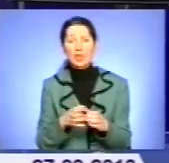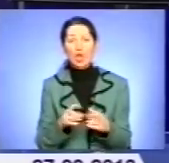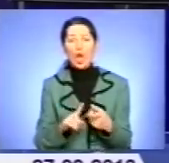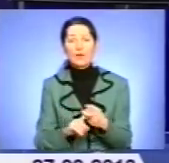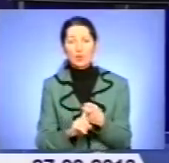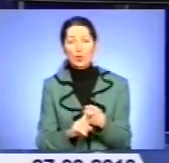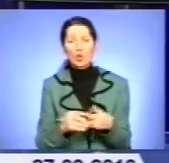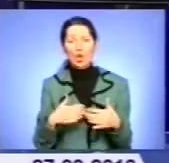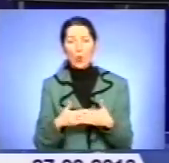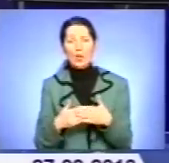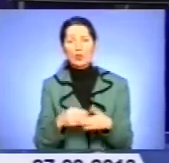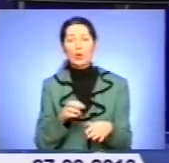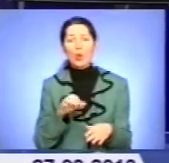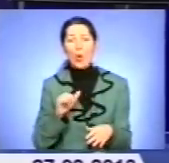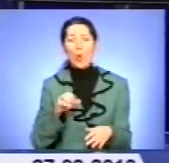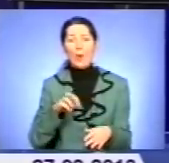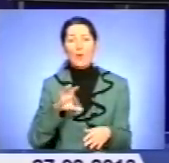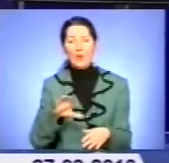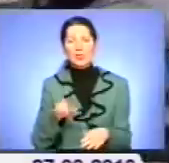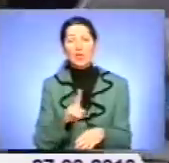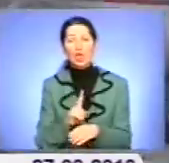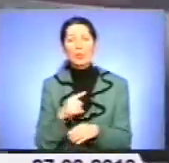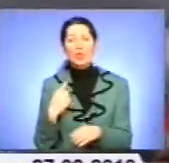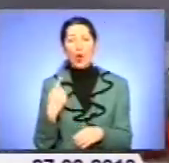УМВС України Тернопільській області.